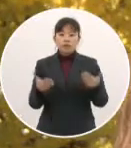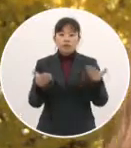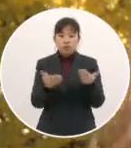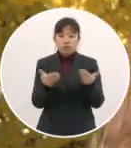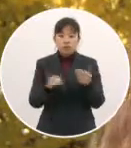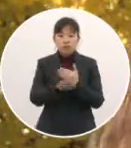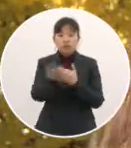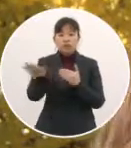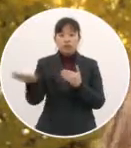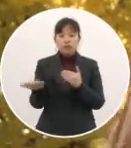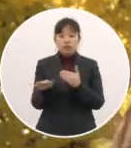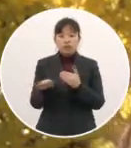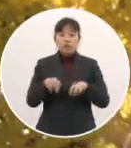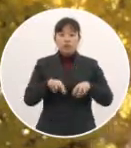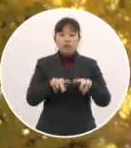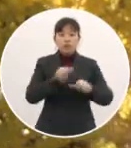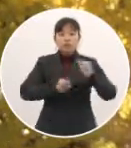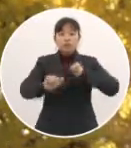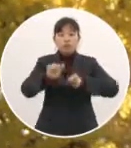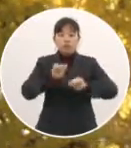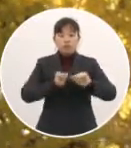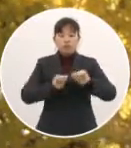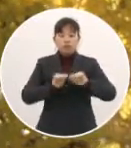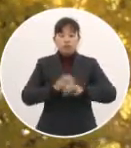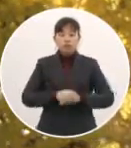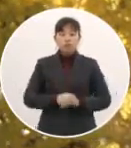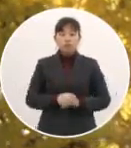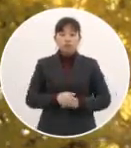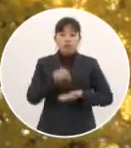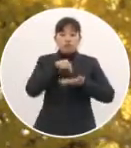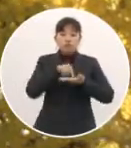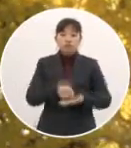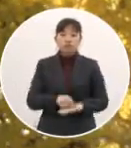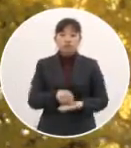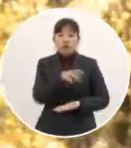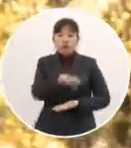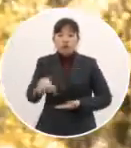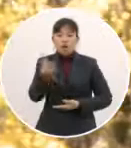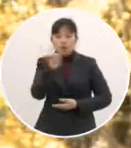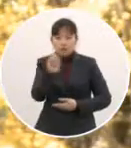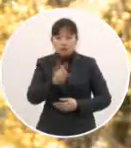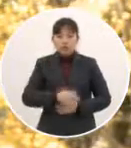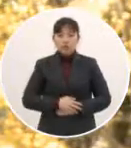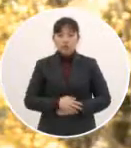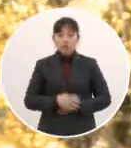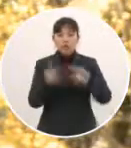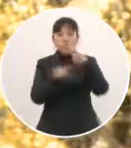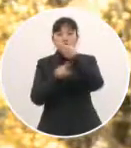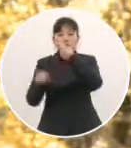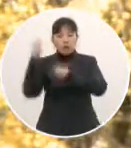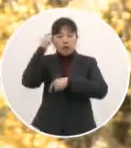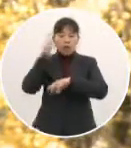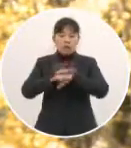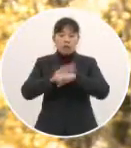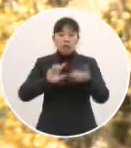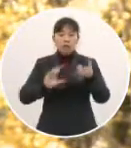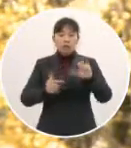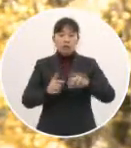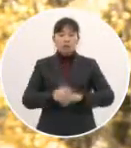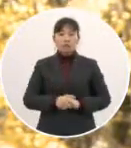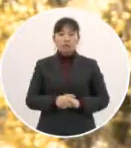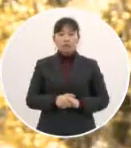仕事や家庭、ボランティア活動など何に重点を置きたいかは、その人の考え方によって違う